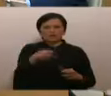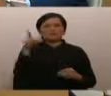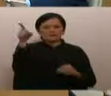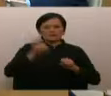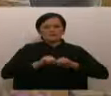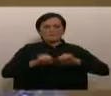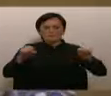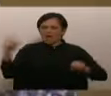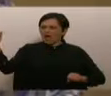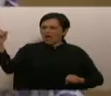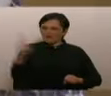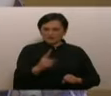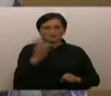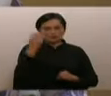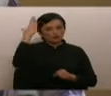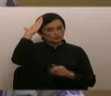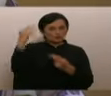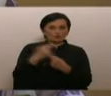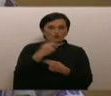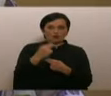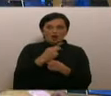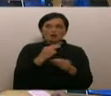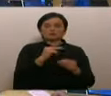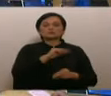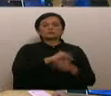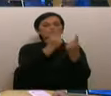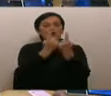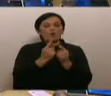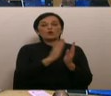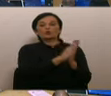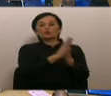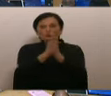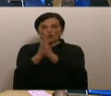და კიდე ჭკუას გვარიდეთ. კოლეგებო, გთხოვთ შეინარჩუნოთ სიმშვიდე რა.